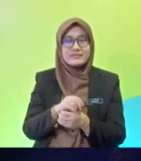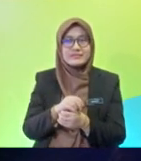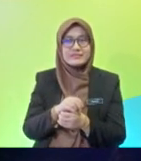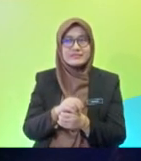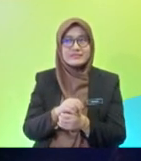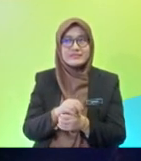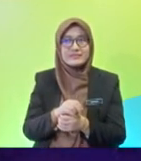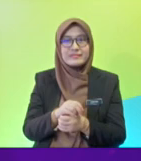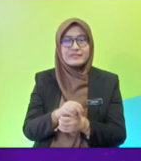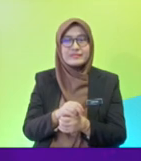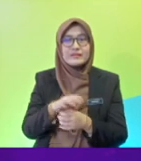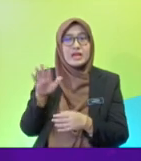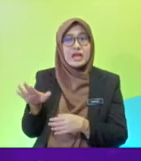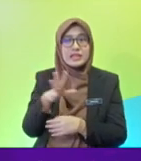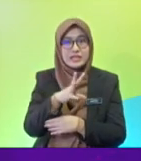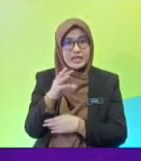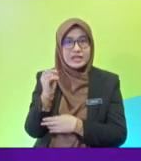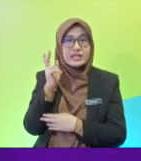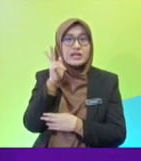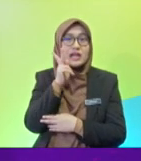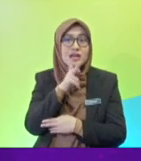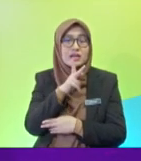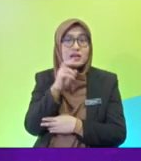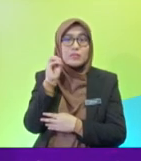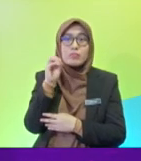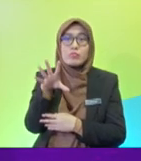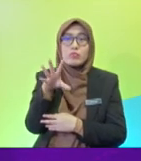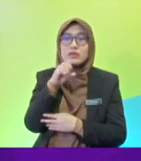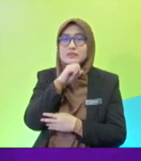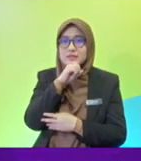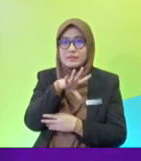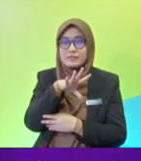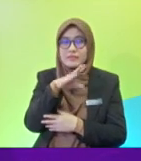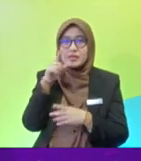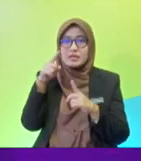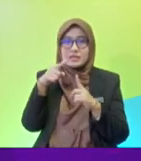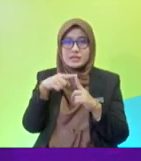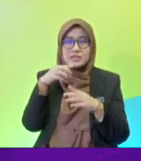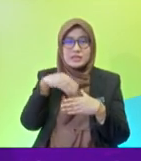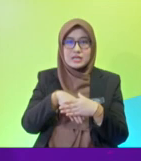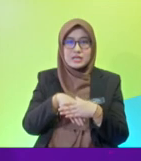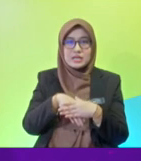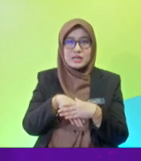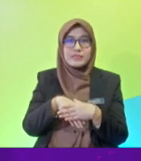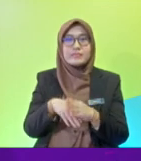adik dan kakak membuang sampah ke dalam tuh sampah nah itu nah